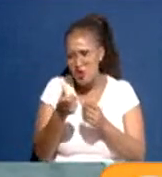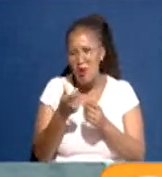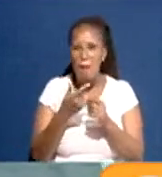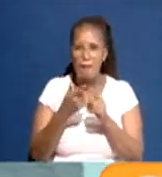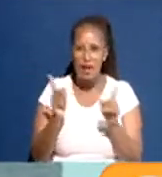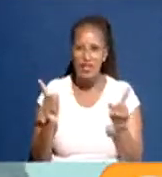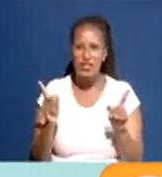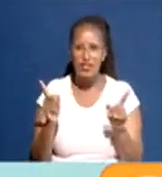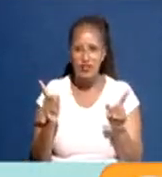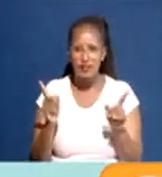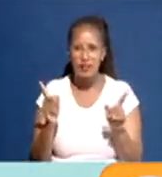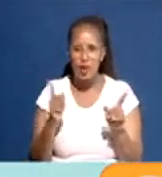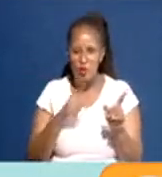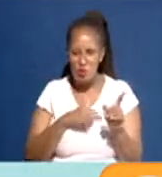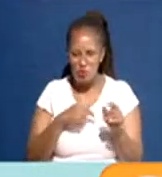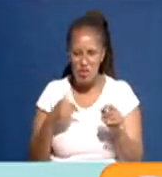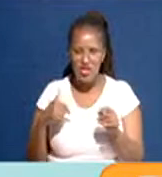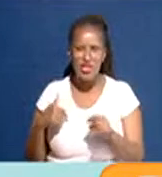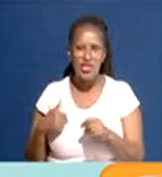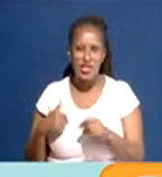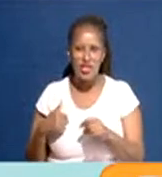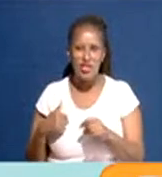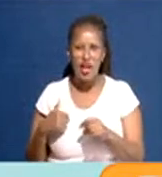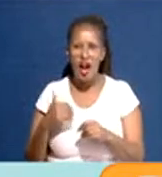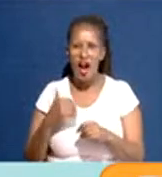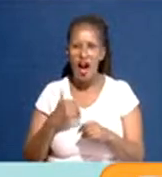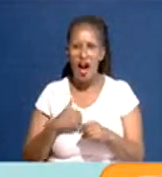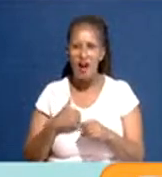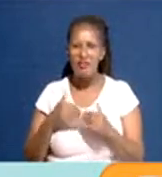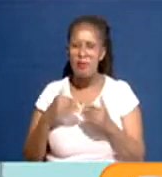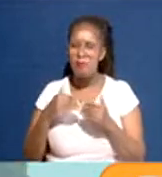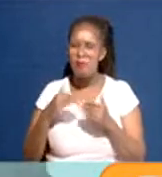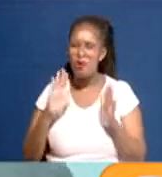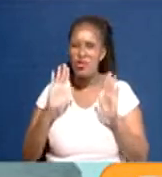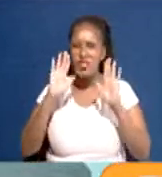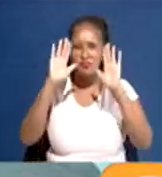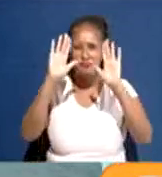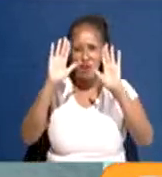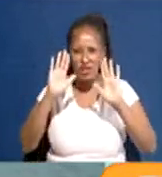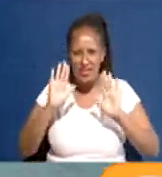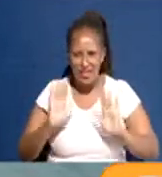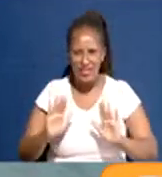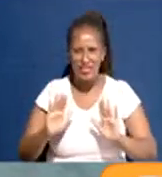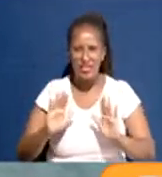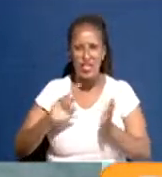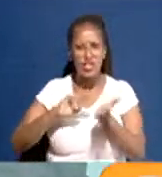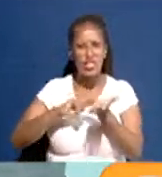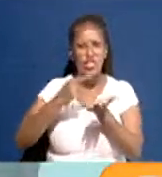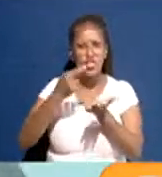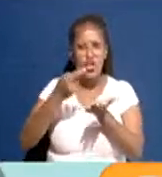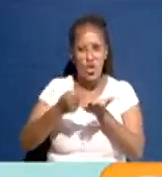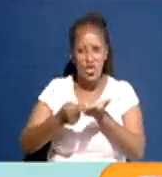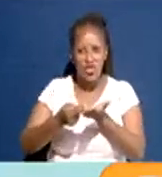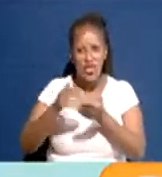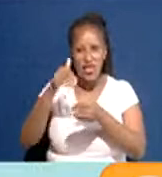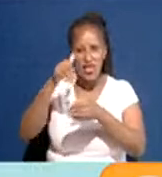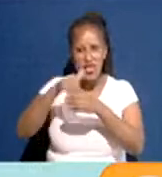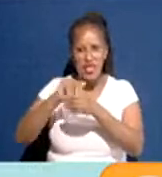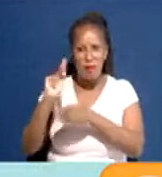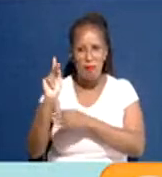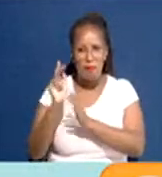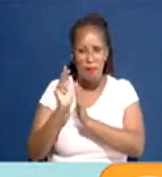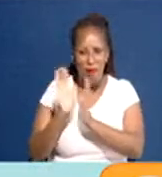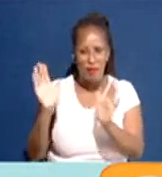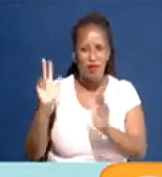Lakini tuko na the most important resource in the Republic of